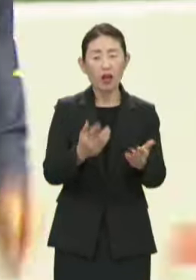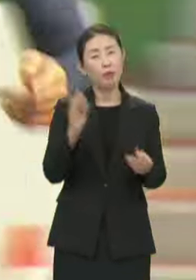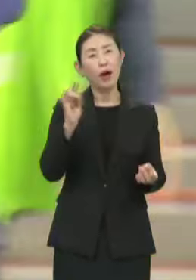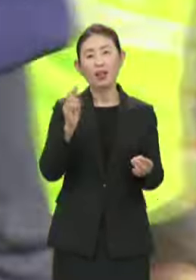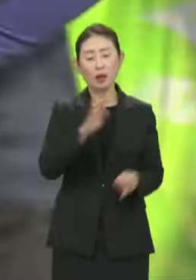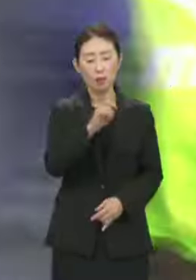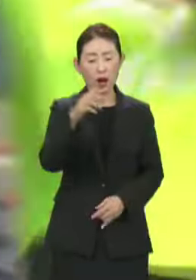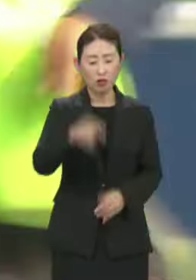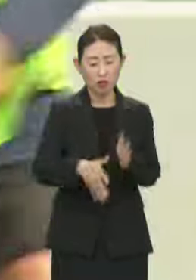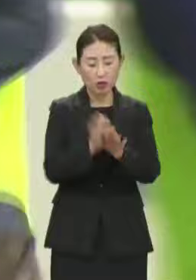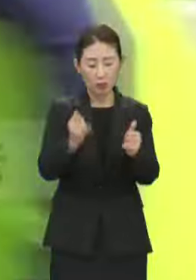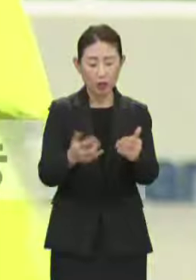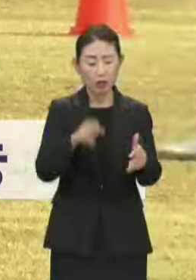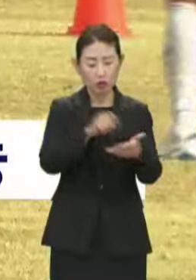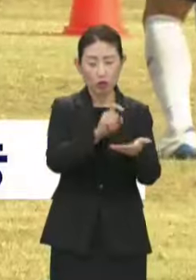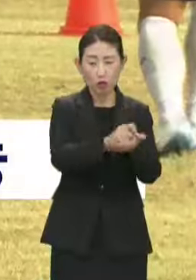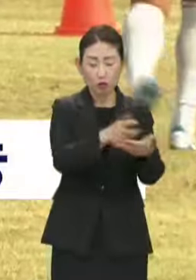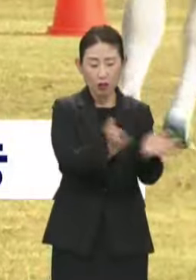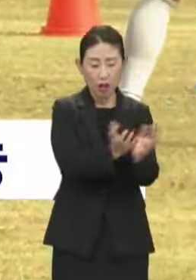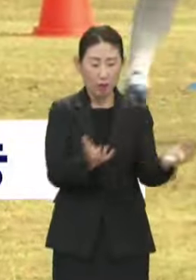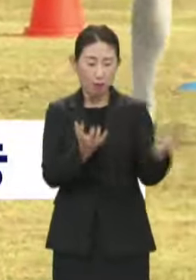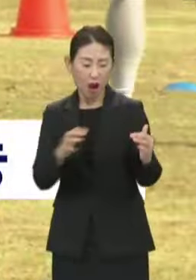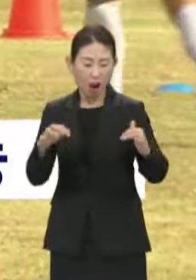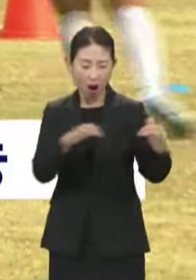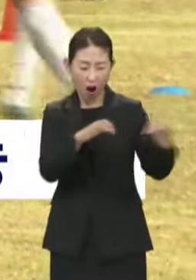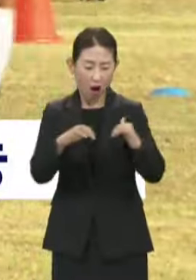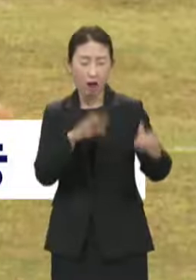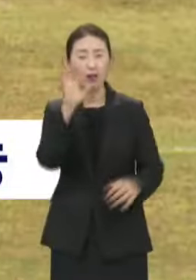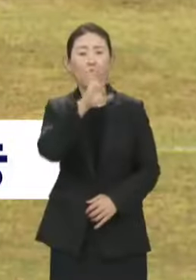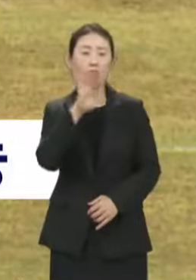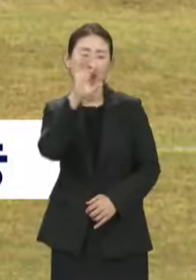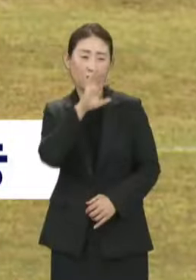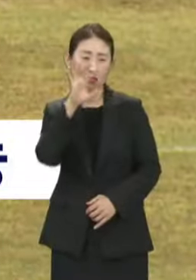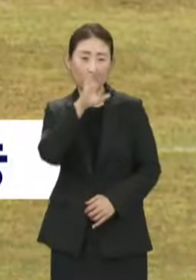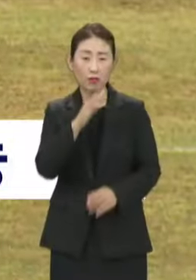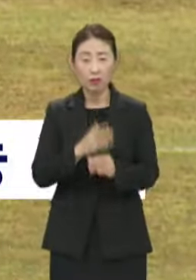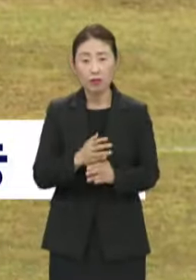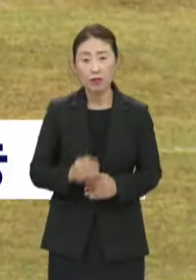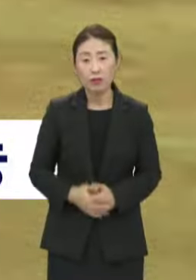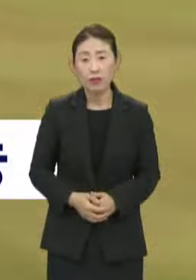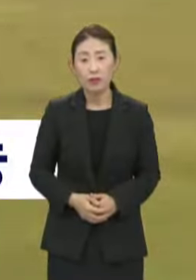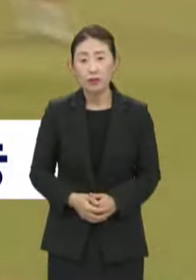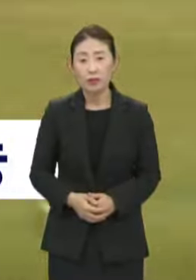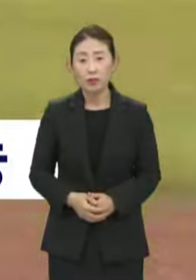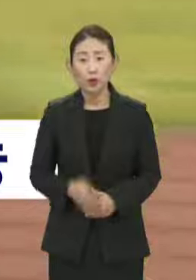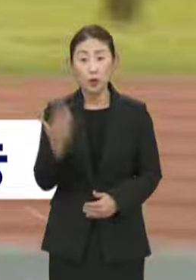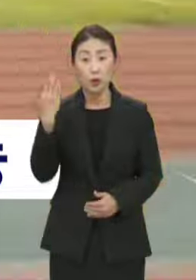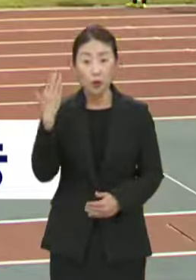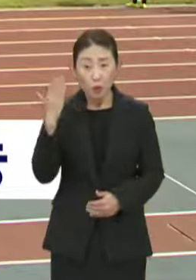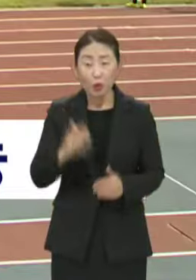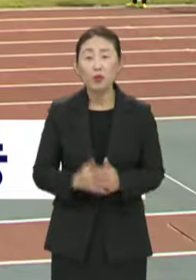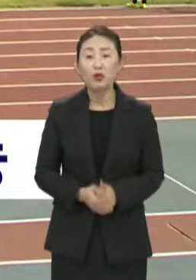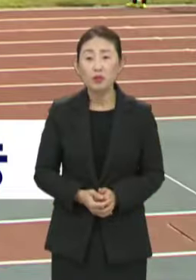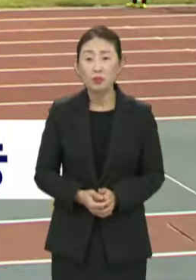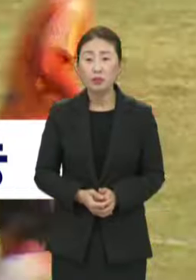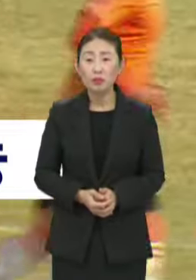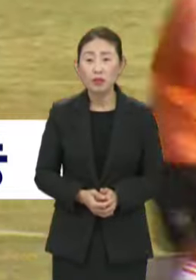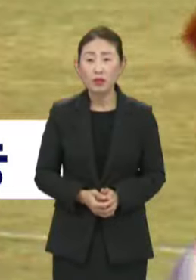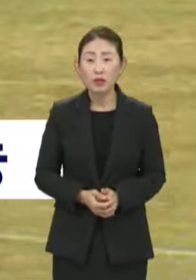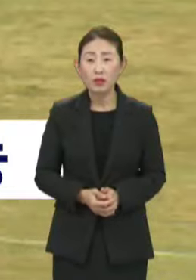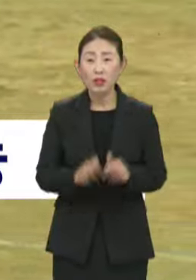파주시민축구단과 연습경기를 펼치면서 경기력이 떨어지지 않도록 구슬땀을 흘리고 있습니다. 최근 이어진 호성적으로